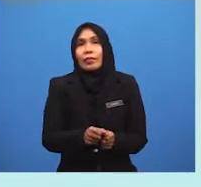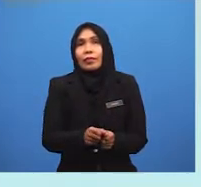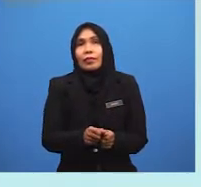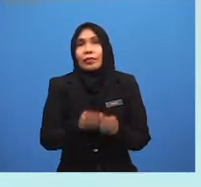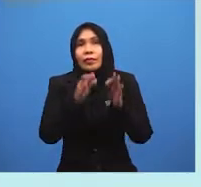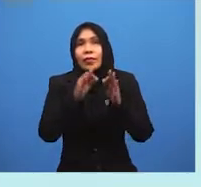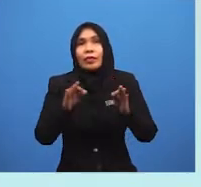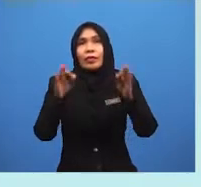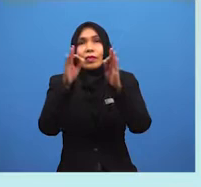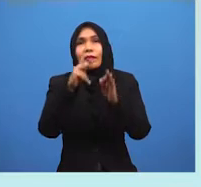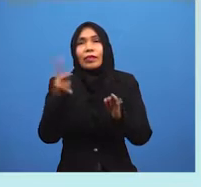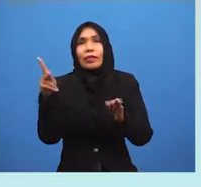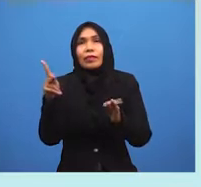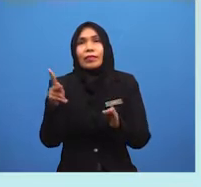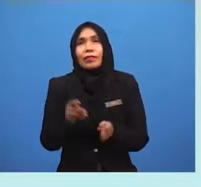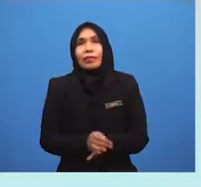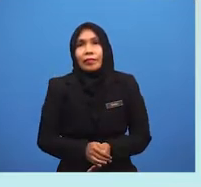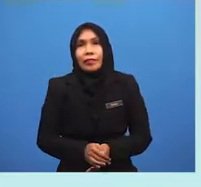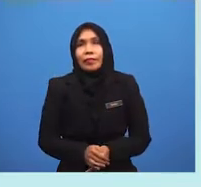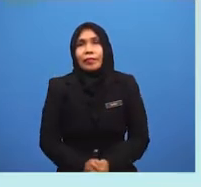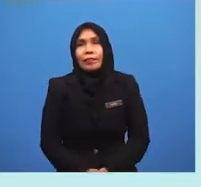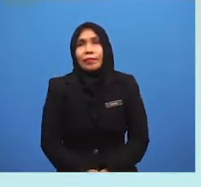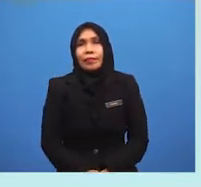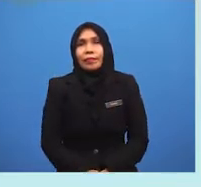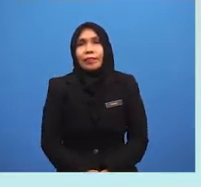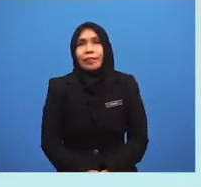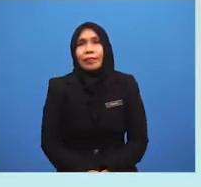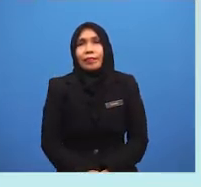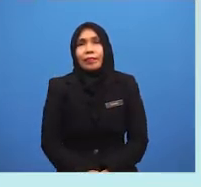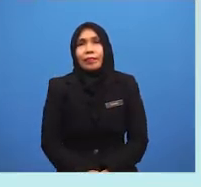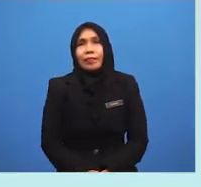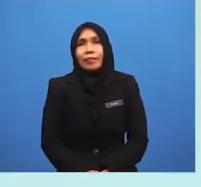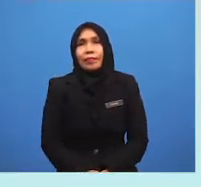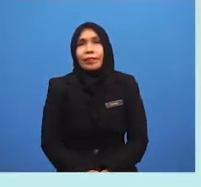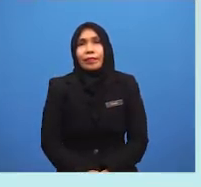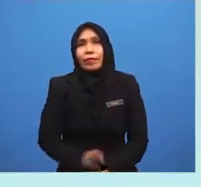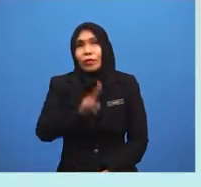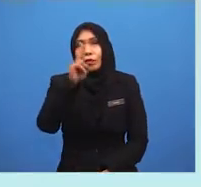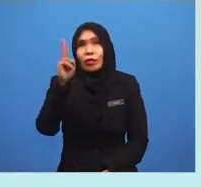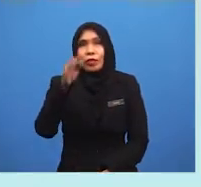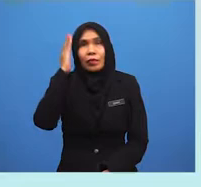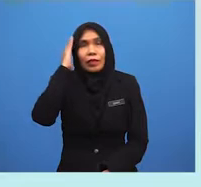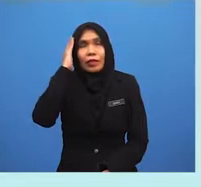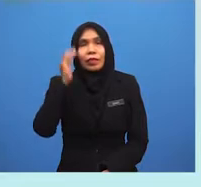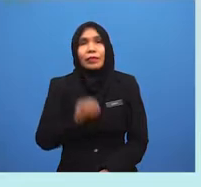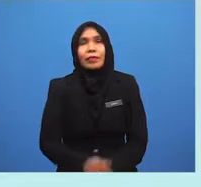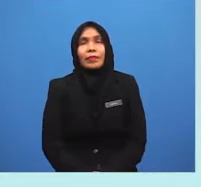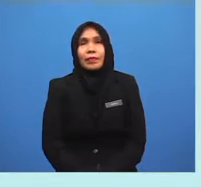mengamalkan sikap menyayangi masyarakat setempat. Uji minda 2.